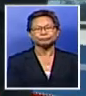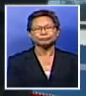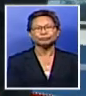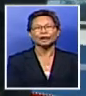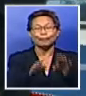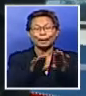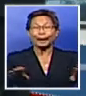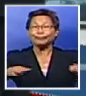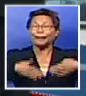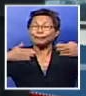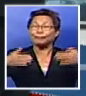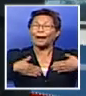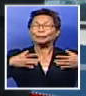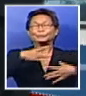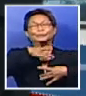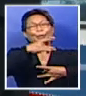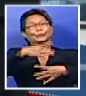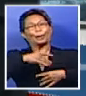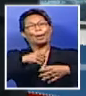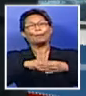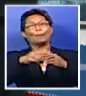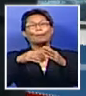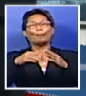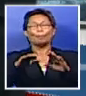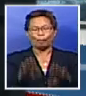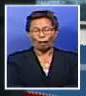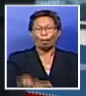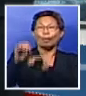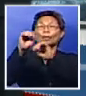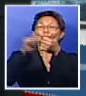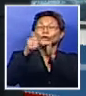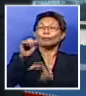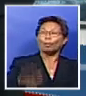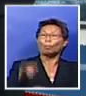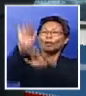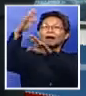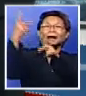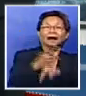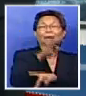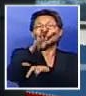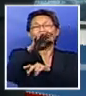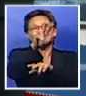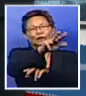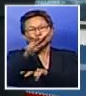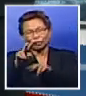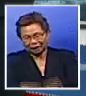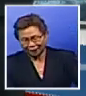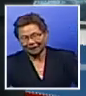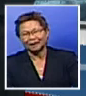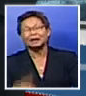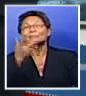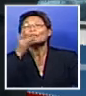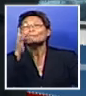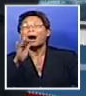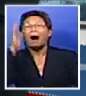Dan ini berita gembira bagi penggemar sukan bola keranjang tempatan. Bagi edisi keempat, 32 kanak-kanak bertuah